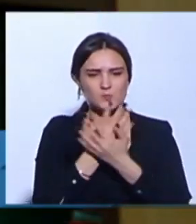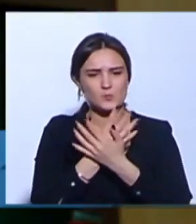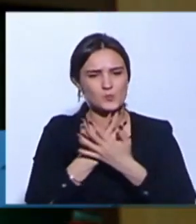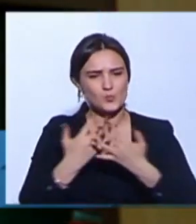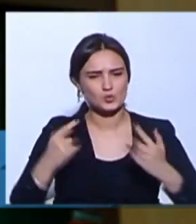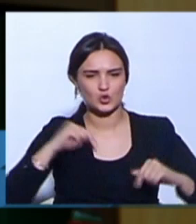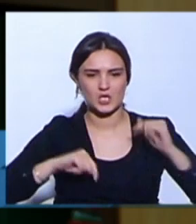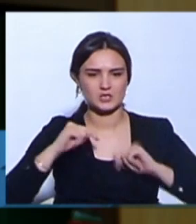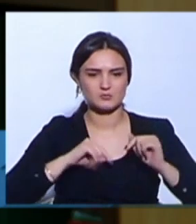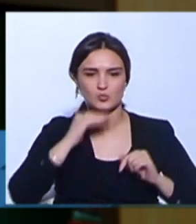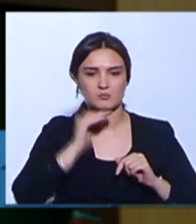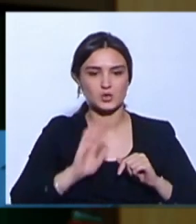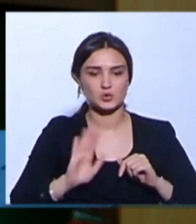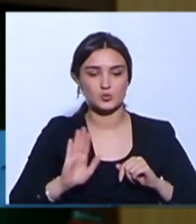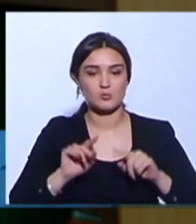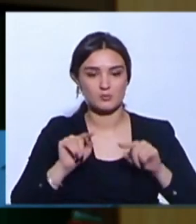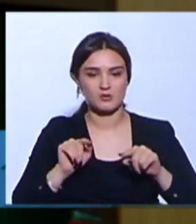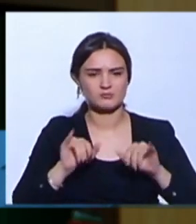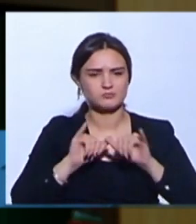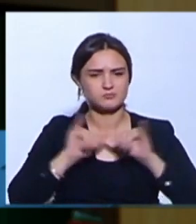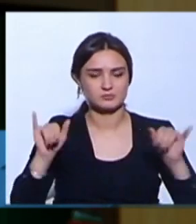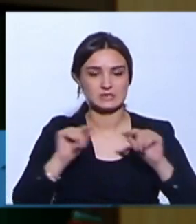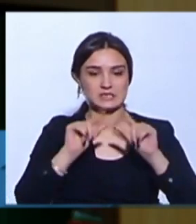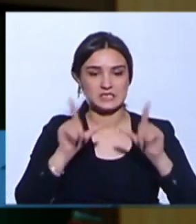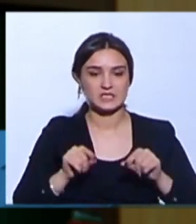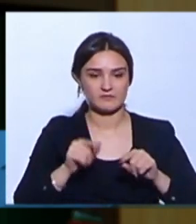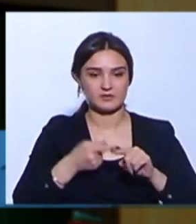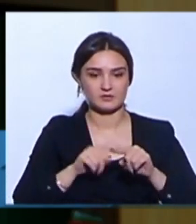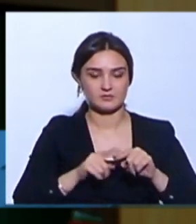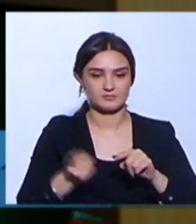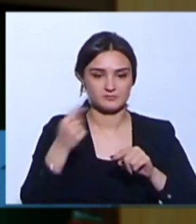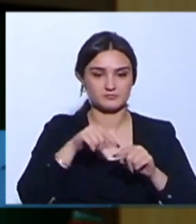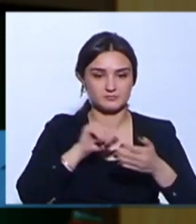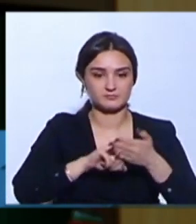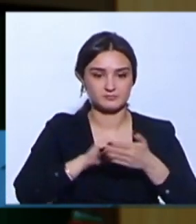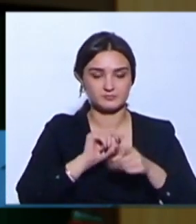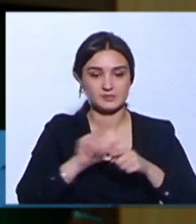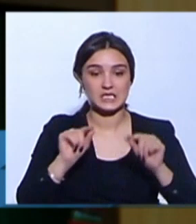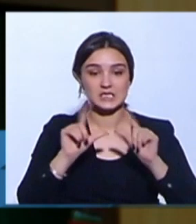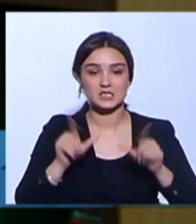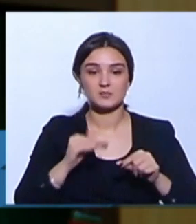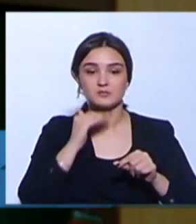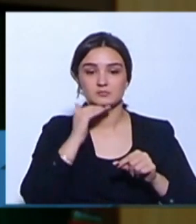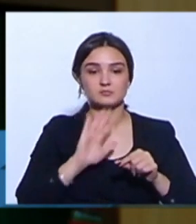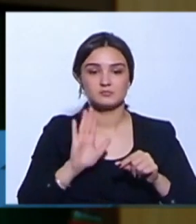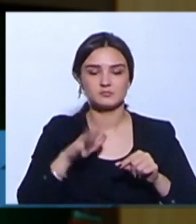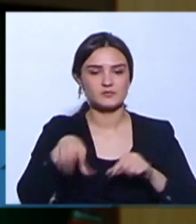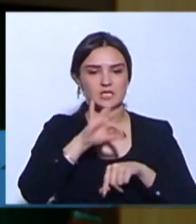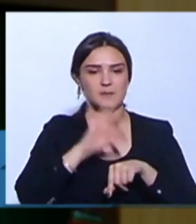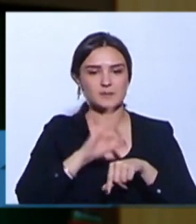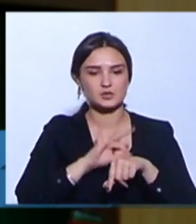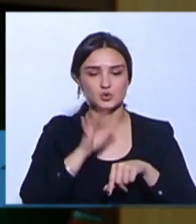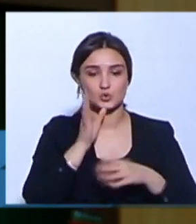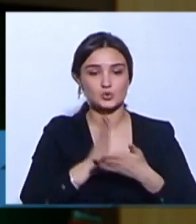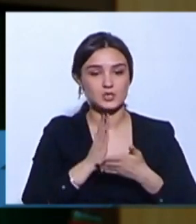მულტიორგანული უკმარისობა, რის ფონზეც, რა თქმა უნდა, განვითარდა თირკმლის უკმარისობა. თირკმლის უკმარისობის რისკი ყველა ინფექციის დროს